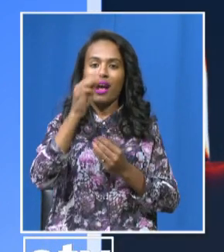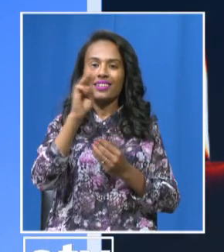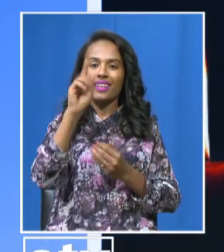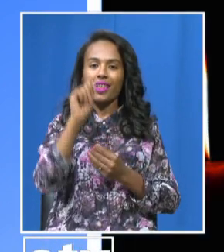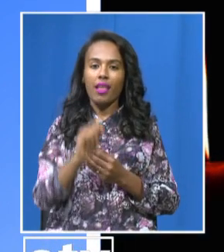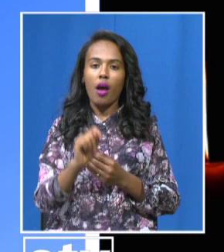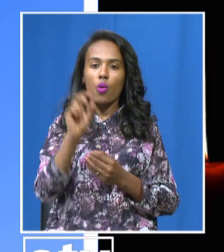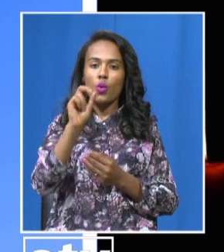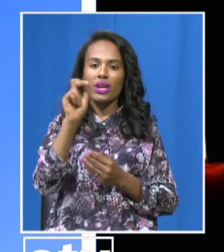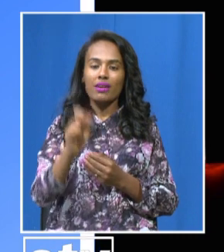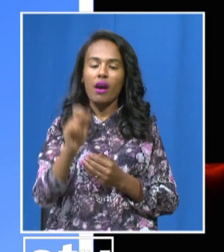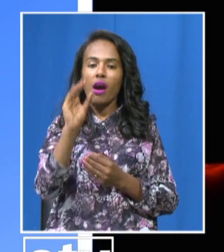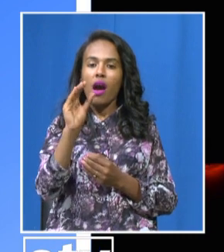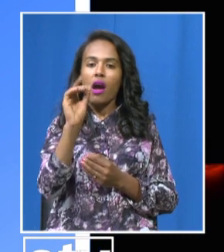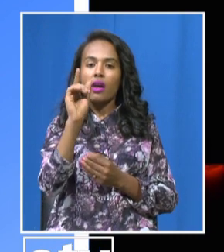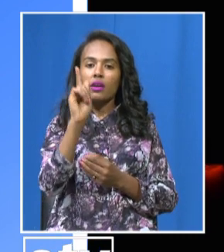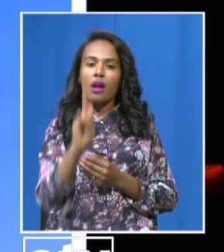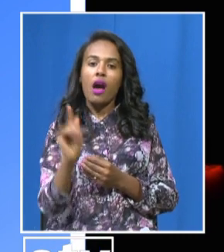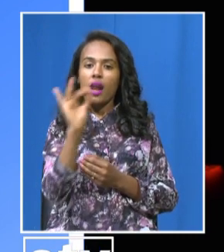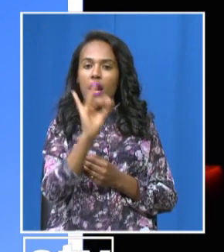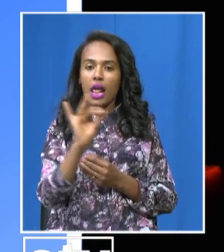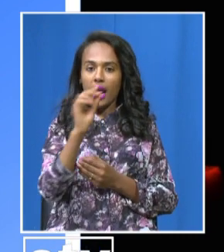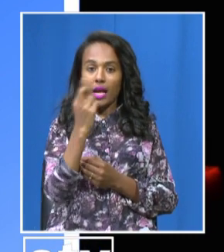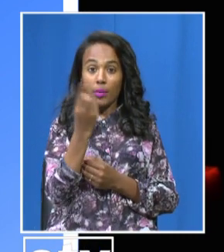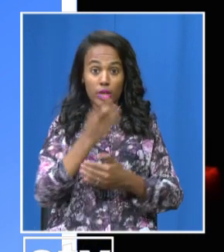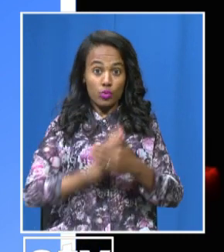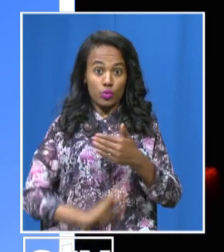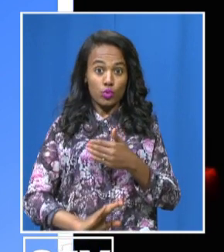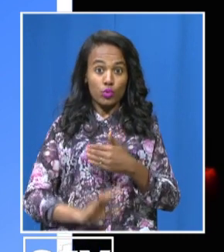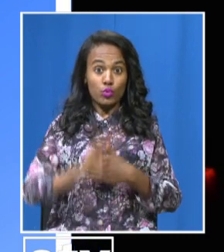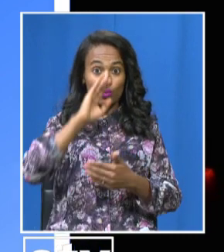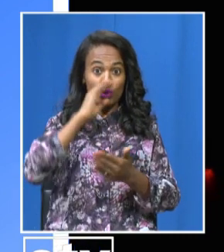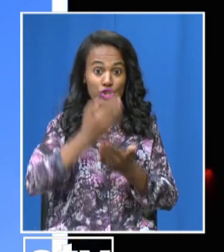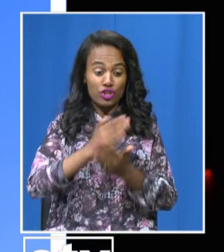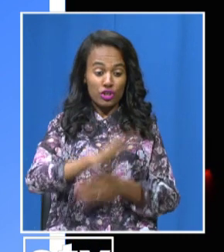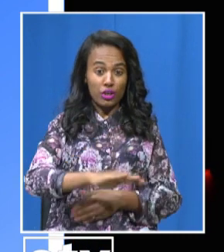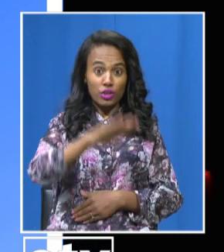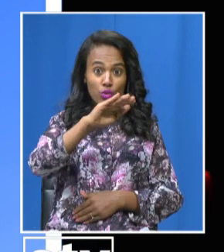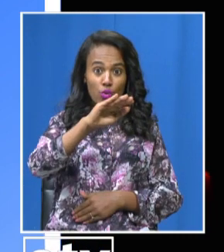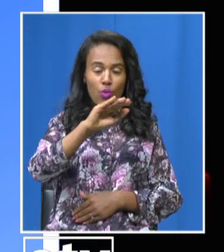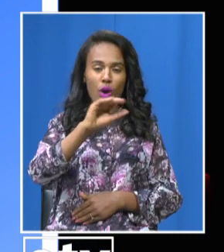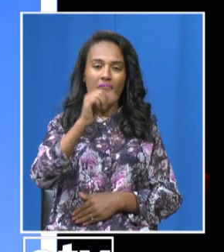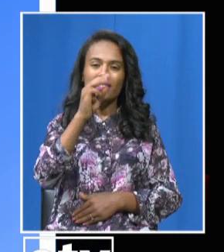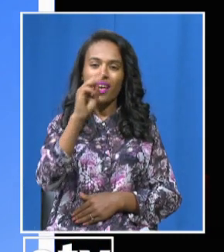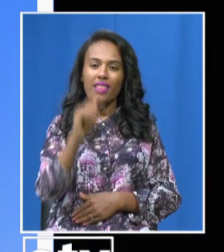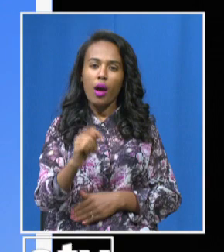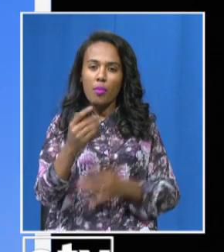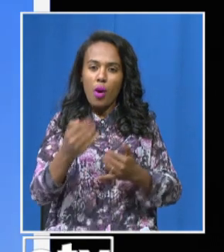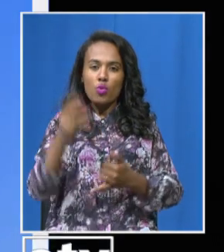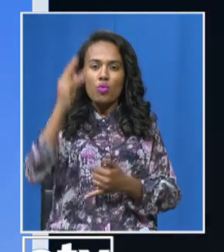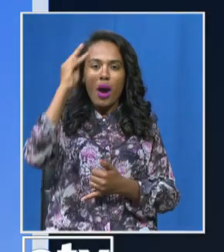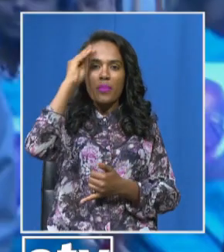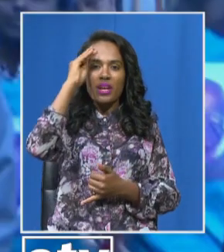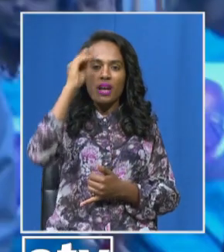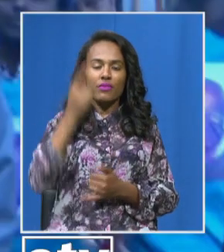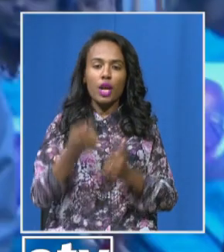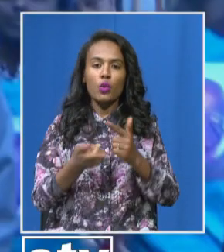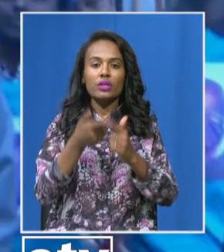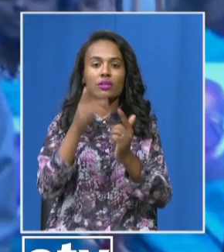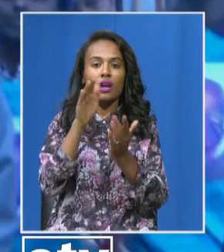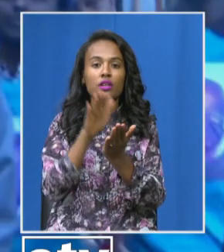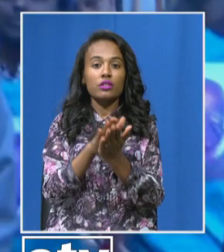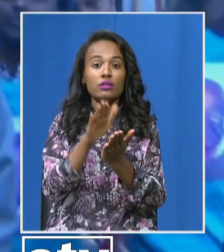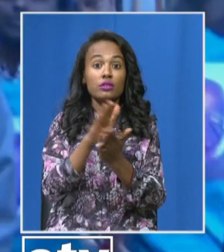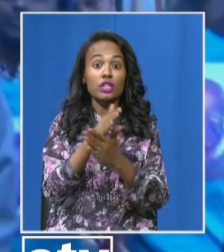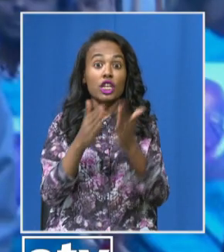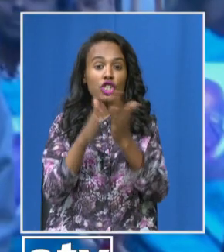ወረዳ ሃናሌ ቀበሌ ተወለዱ። በልጅነታቸው በአሳይታ አረቢያ ባሁኑ መሐመድ ሐምፍሪ ሁለተኛ ደረጃ ትምህርት